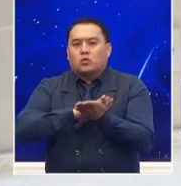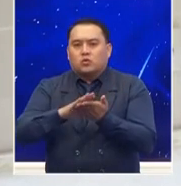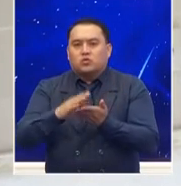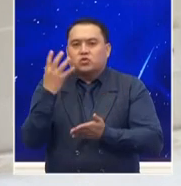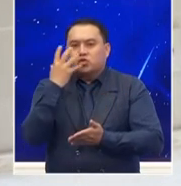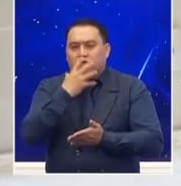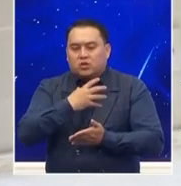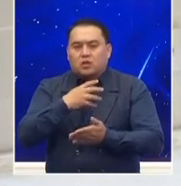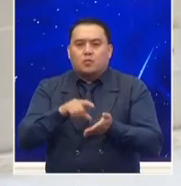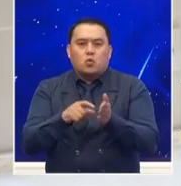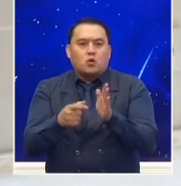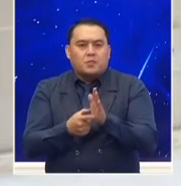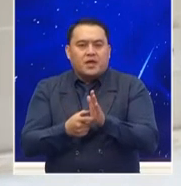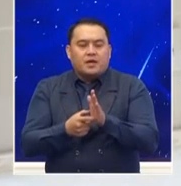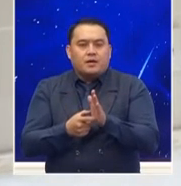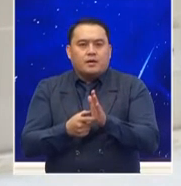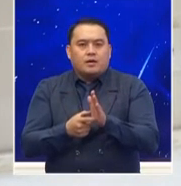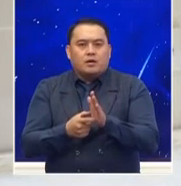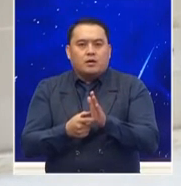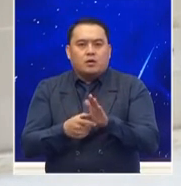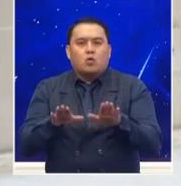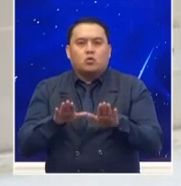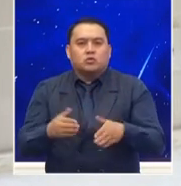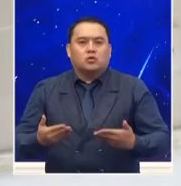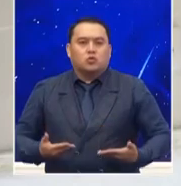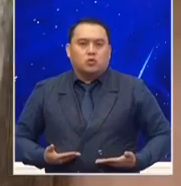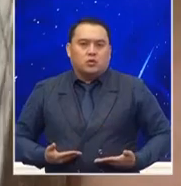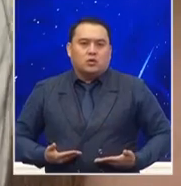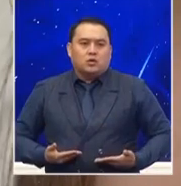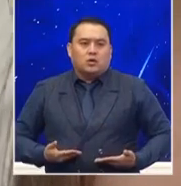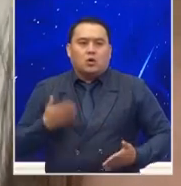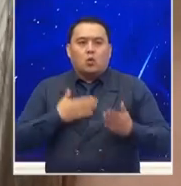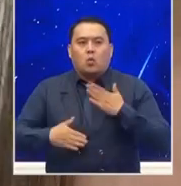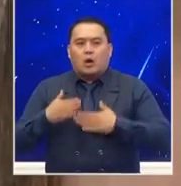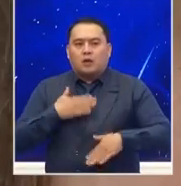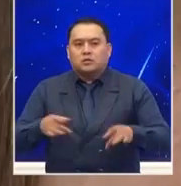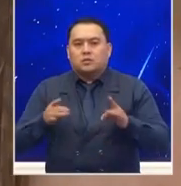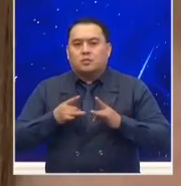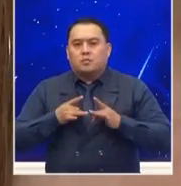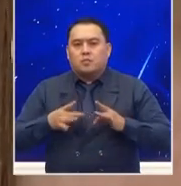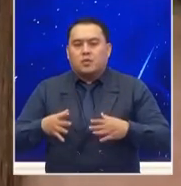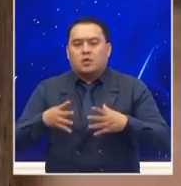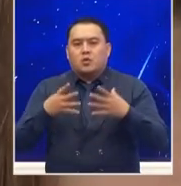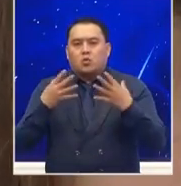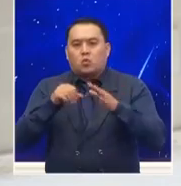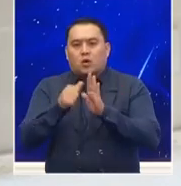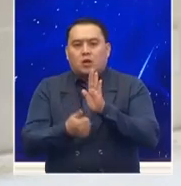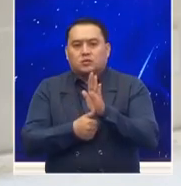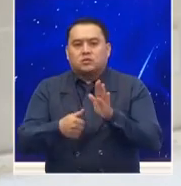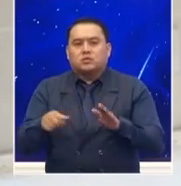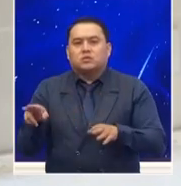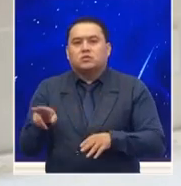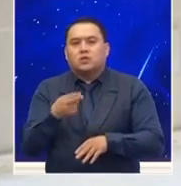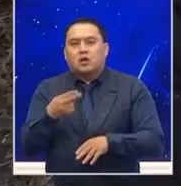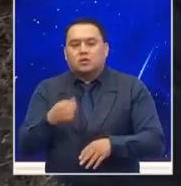жылумен және осындай орында біз тұратынымызға өте қуаныштымыз. Мерекеге орай бізге тарту етілгеніне үлкен